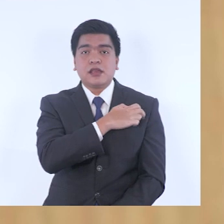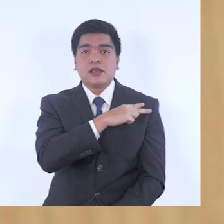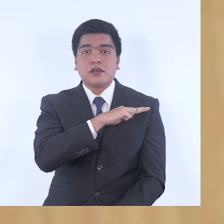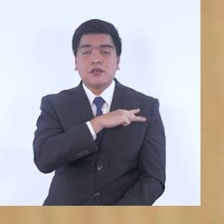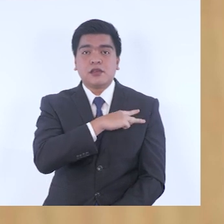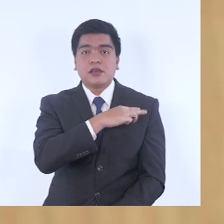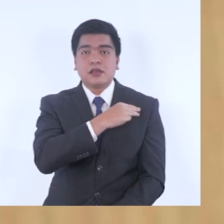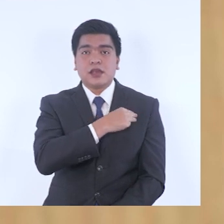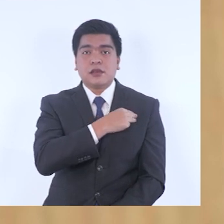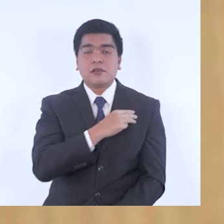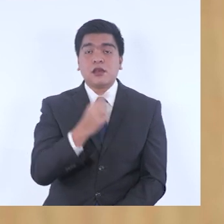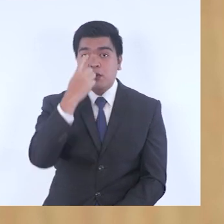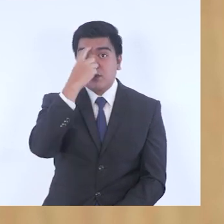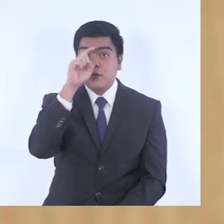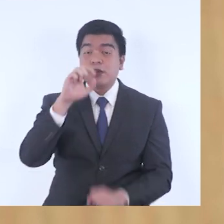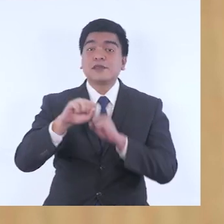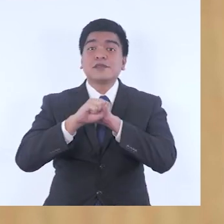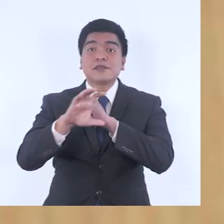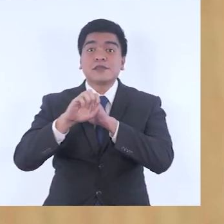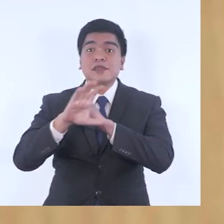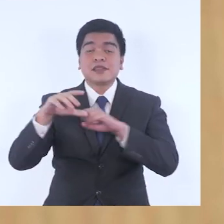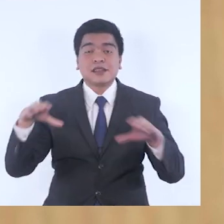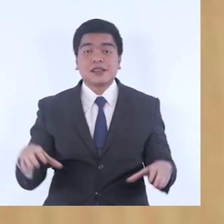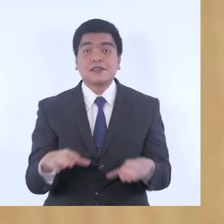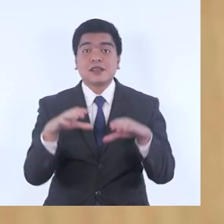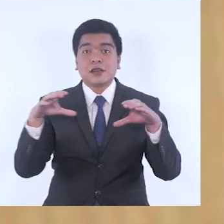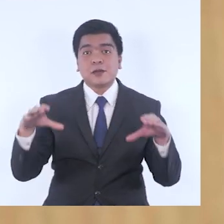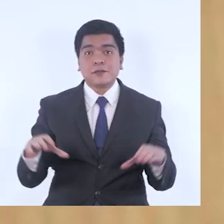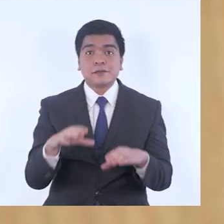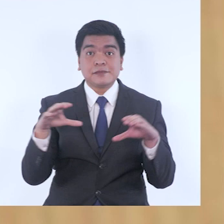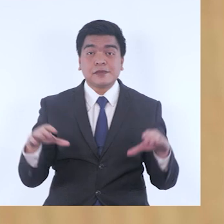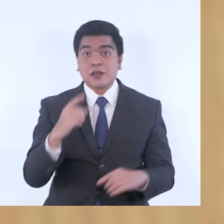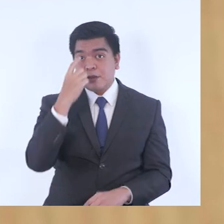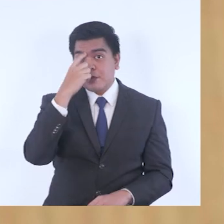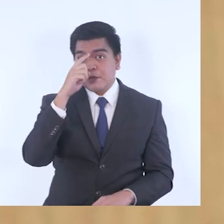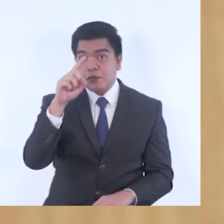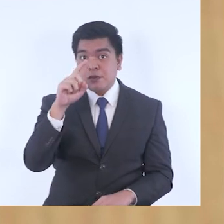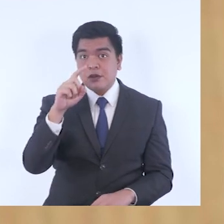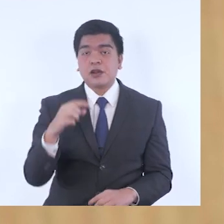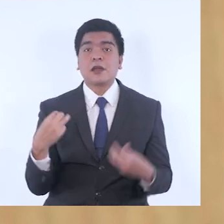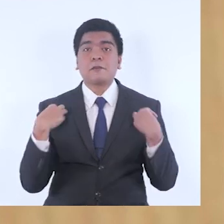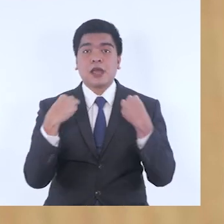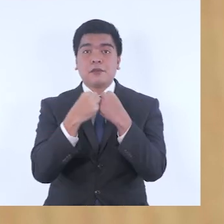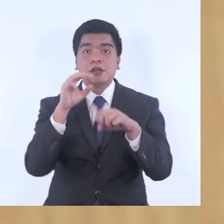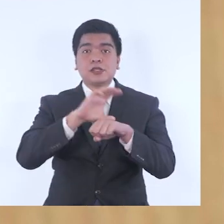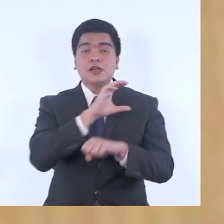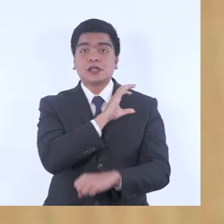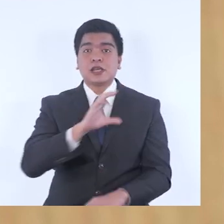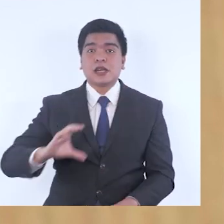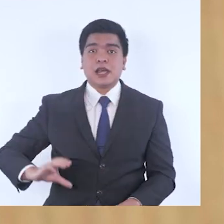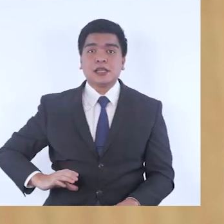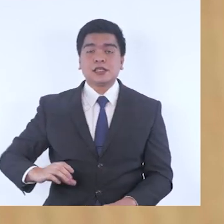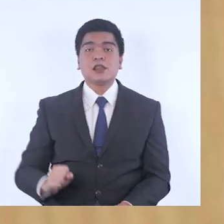Manalo, sa paglulunsad po ng mga aktibidad para sa mga kapatid natin sa loob ng Iglesia ni